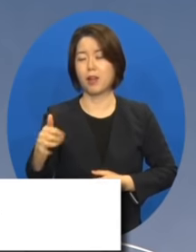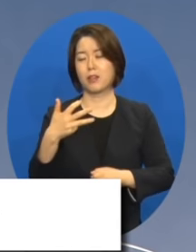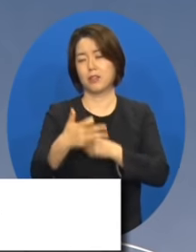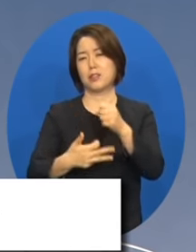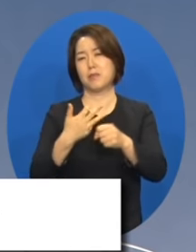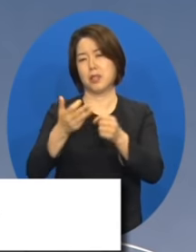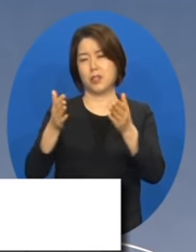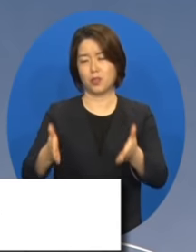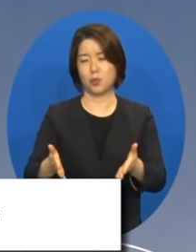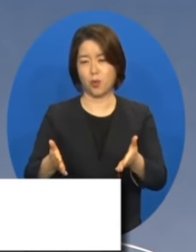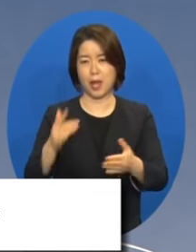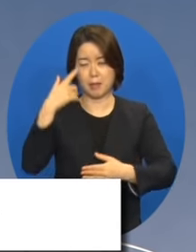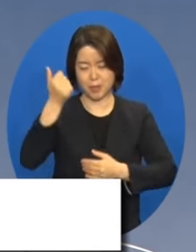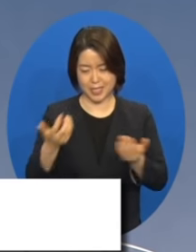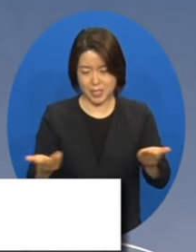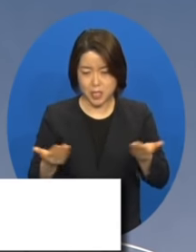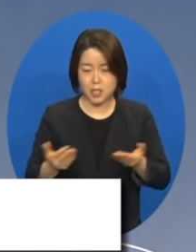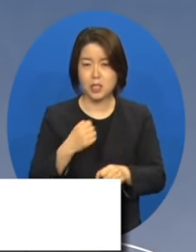은퇴를 했습니다